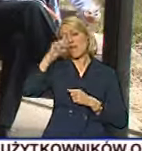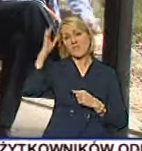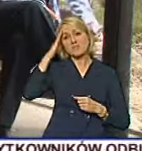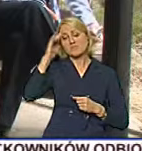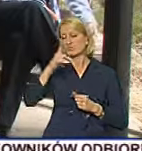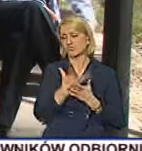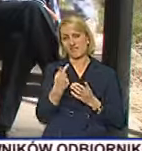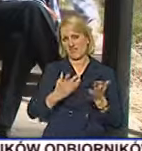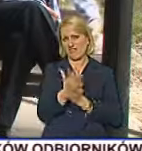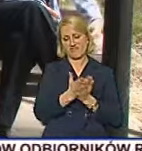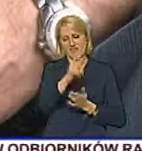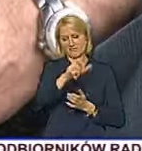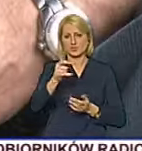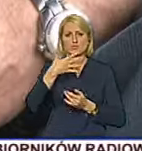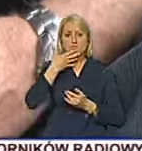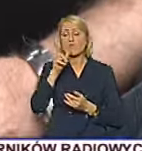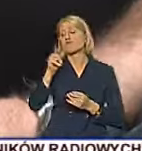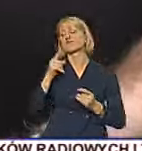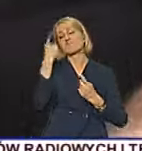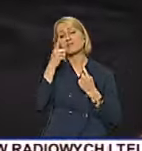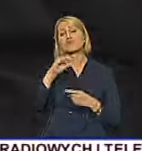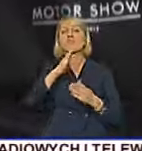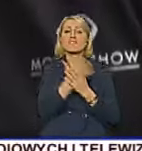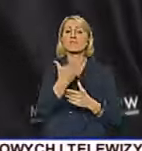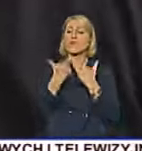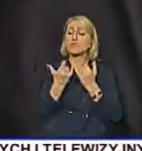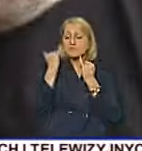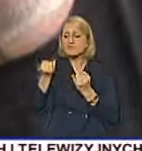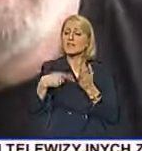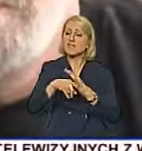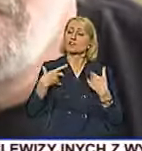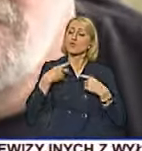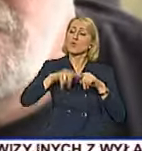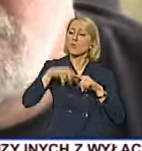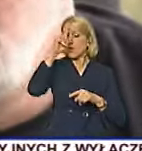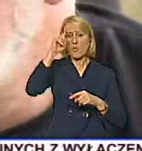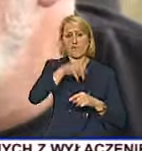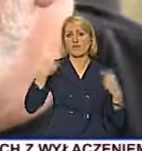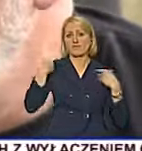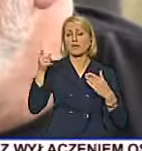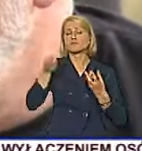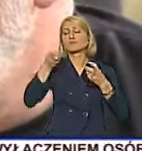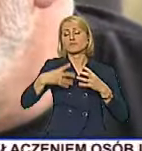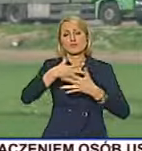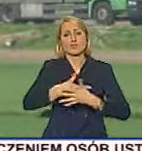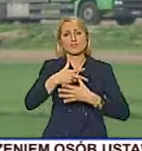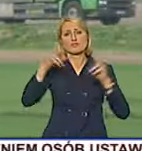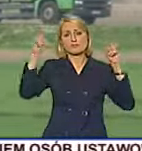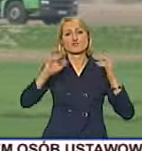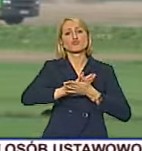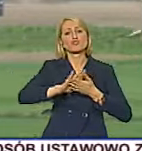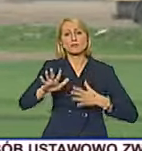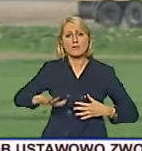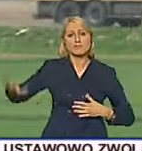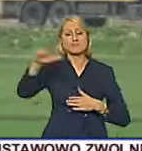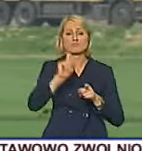zapewnienia. Uważają, że firma nie zrobi nic, by w okolicy żyło się normalnie. Założone przez nich Stowarzyszenie Czysta Okolica ma także wiele zastrzeżeń